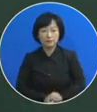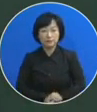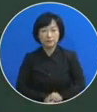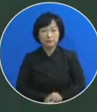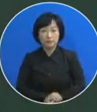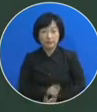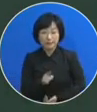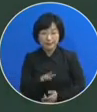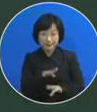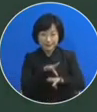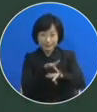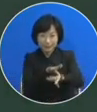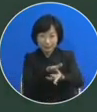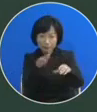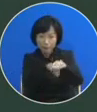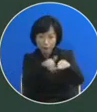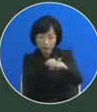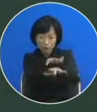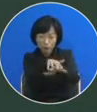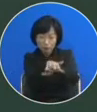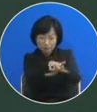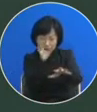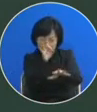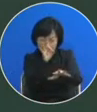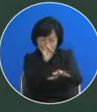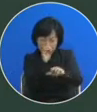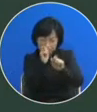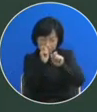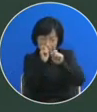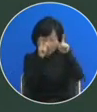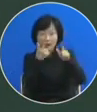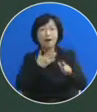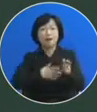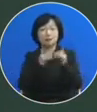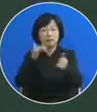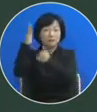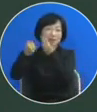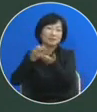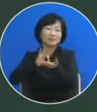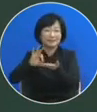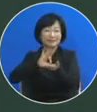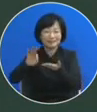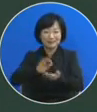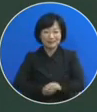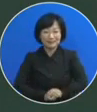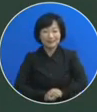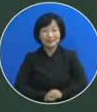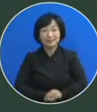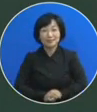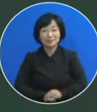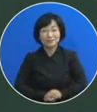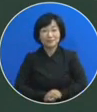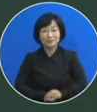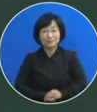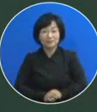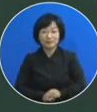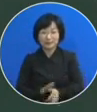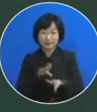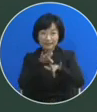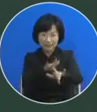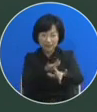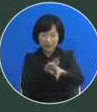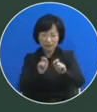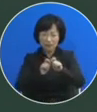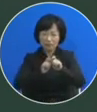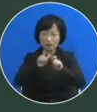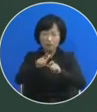자 하나님은 응답하실 수밖에 없습니다. And those who know this, God has no choice but to answer them. 이 사단이 거의 문화 속으로 파고들어. The Satan